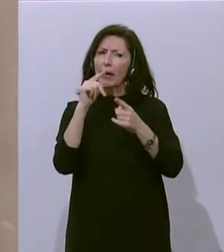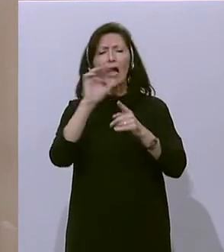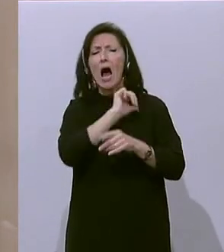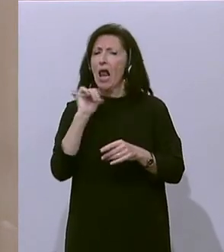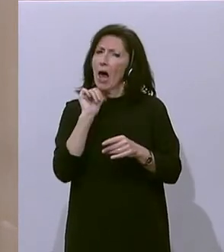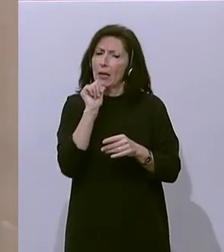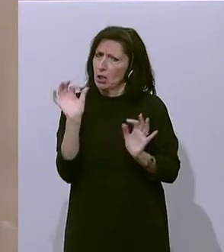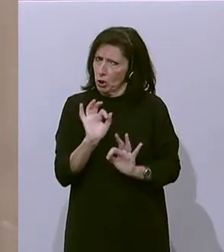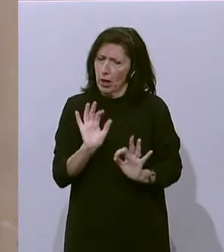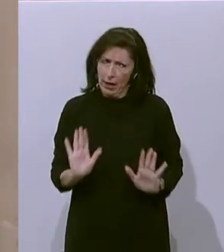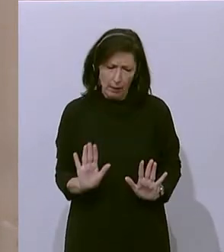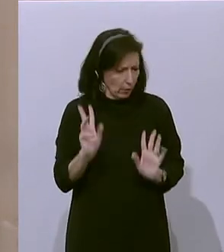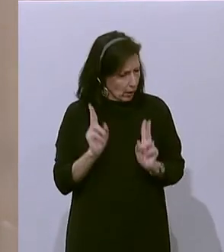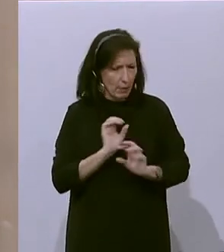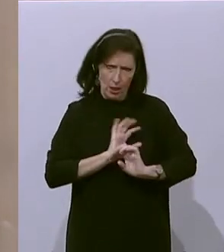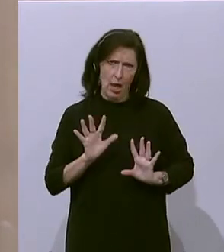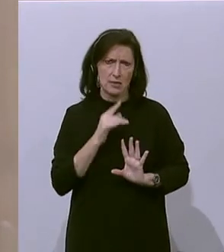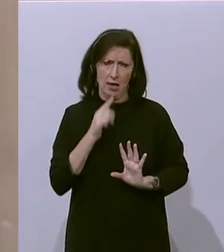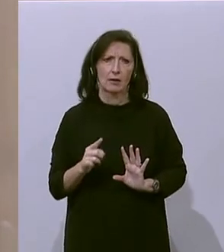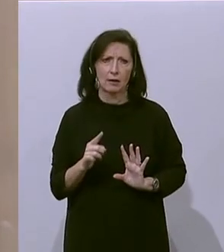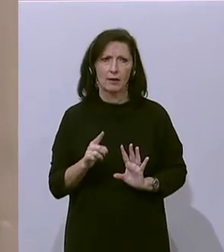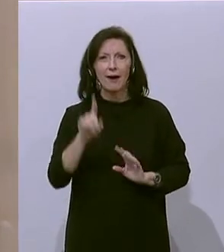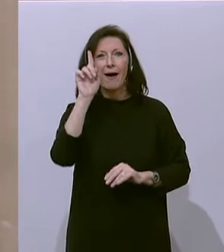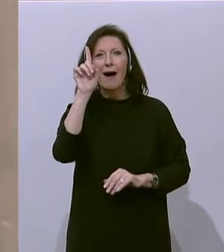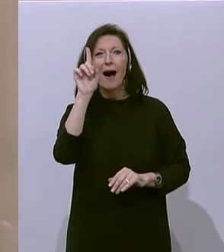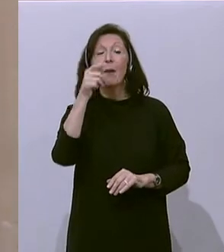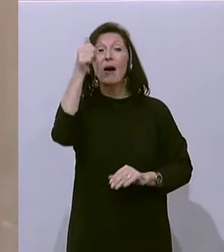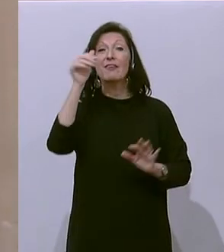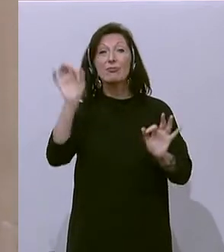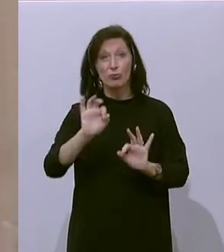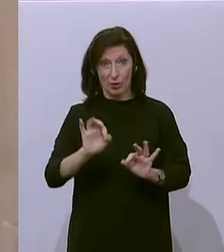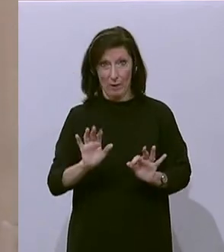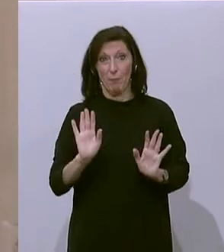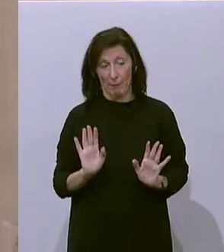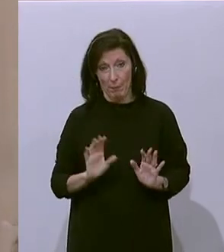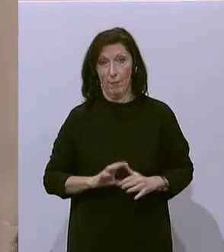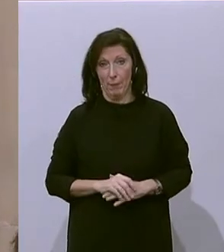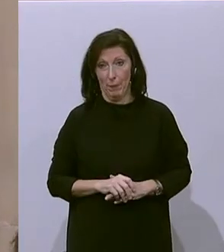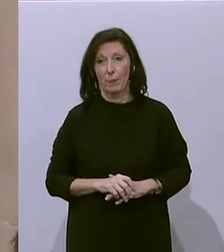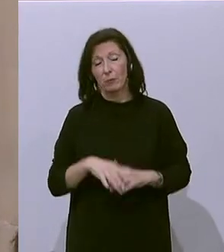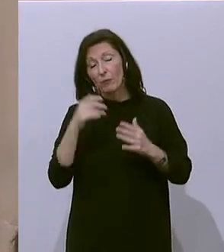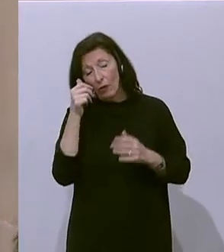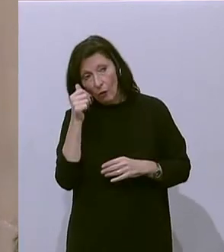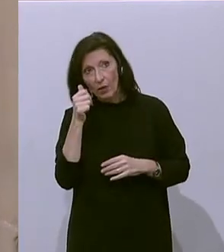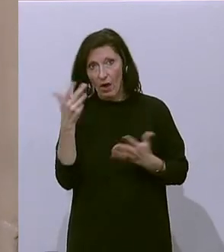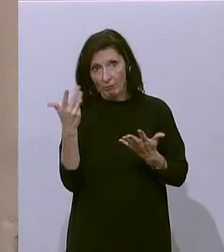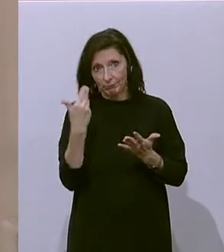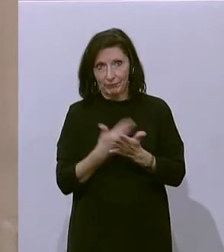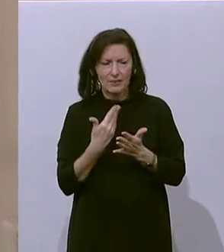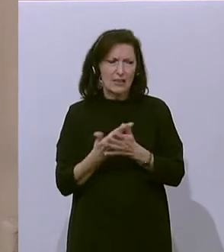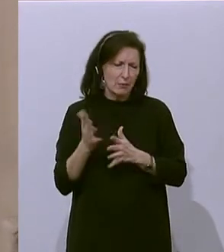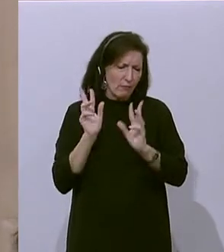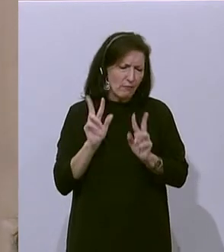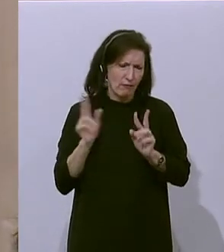verwerflich. Das kann man klarstellen. Aber eines ist verwerflich und eines drängt und macht diesen Verdacht schwerwiegend und